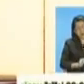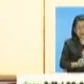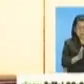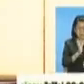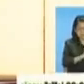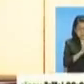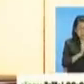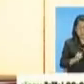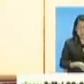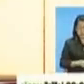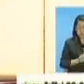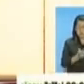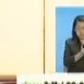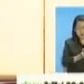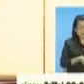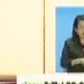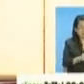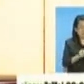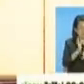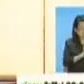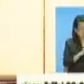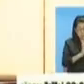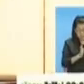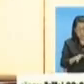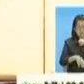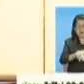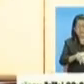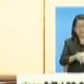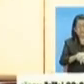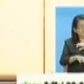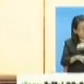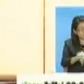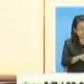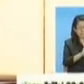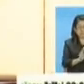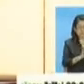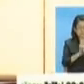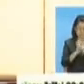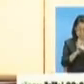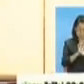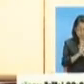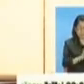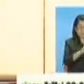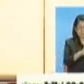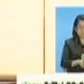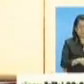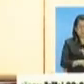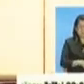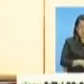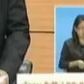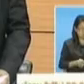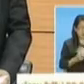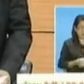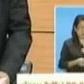รวจใครก็ตามจะทำผิดกฎหมายก็ต้องดำเนินคดีไปตามหลักเกณฑ์หลักการของกฎหมายใช้ความรู้สึกไม่ได้หรอก